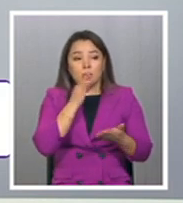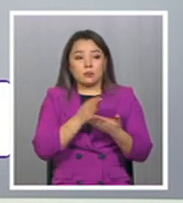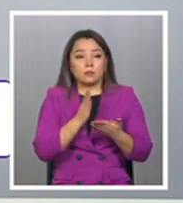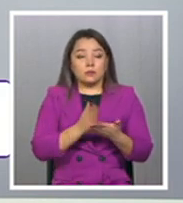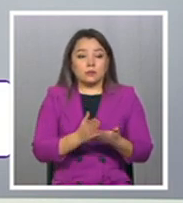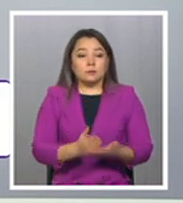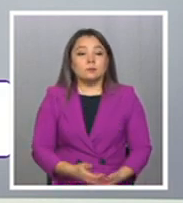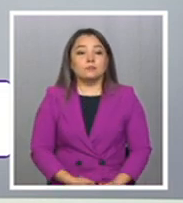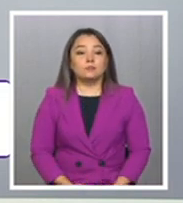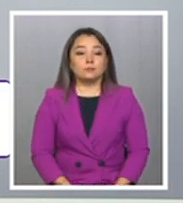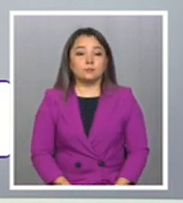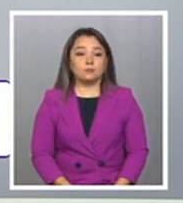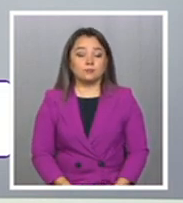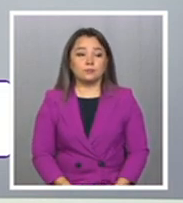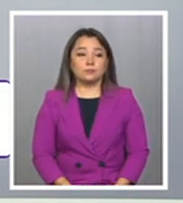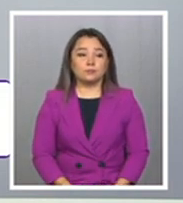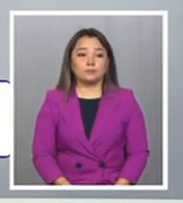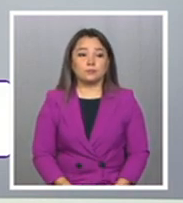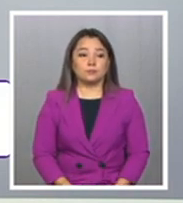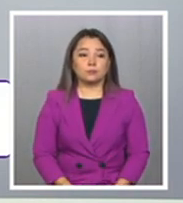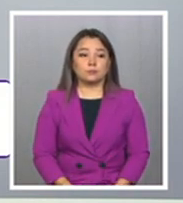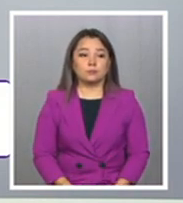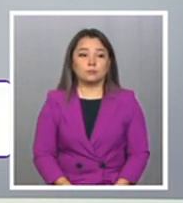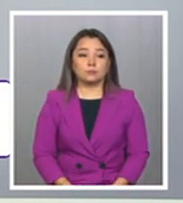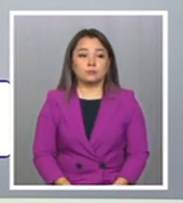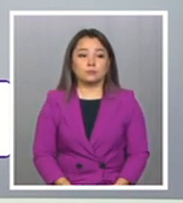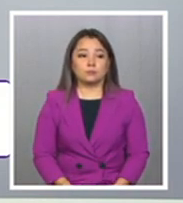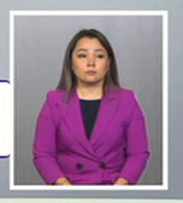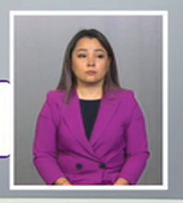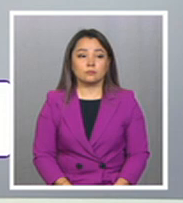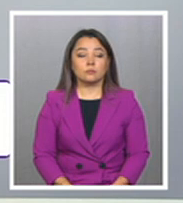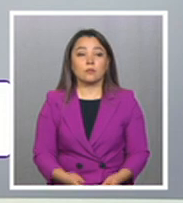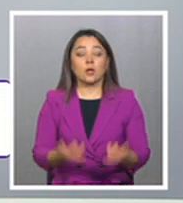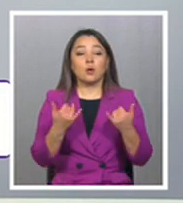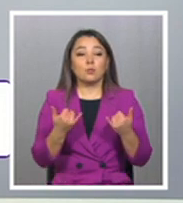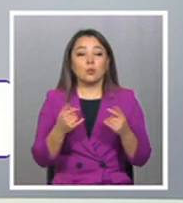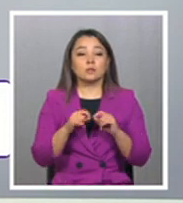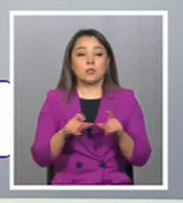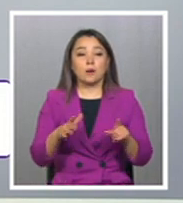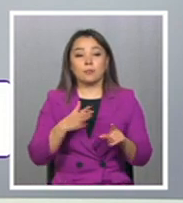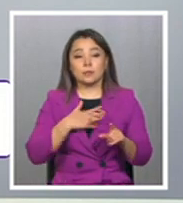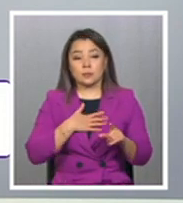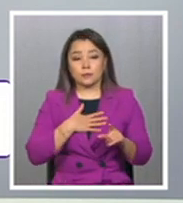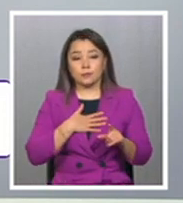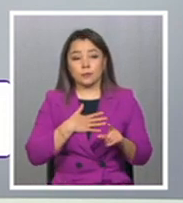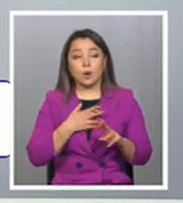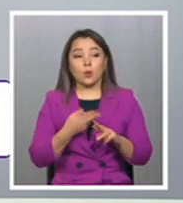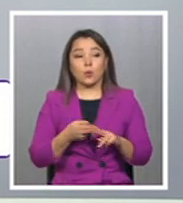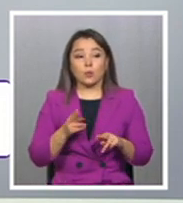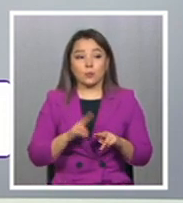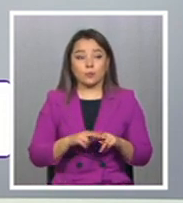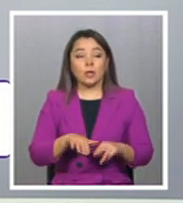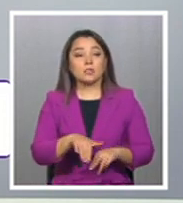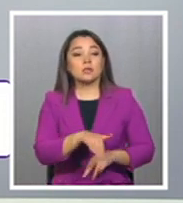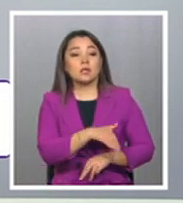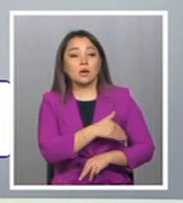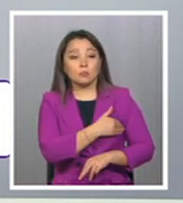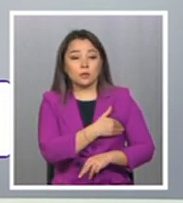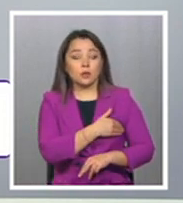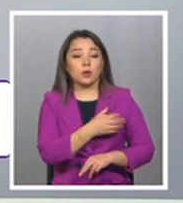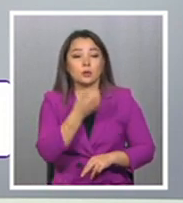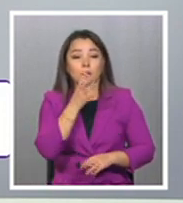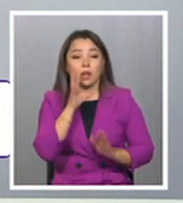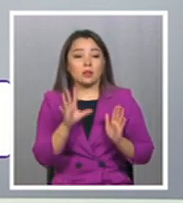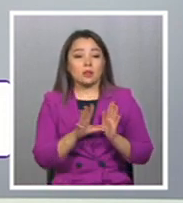Алмайды екенбіз. Олай болатын болса, балалар, бүгінгі сабағымызда біз осы температура мен жылу